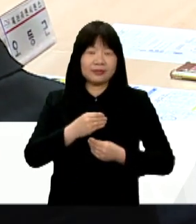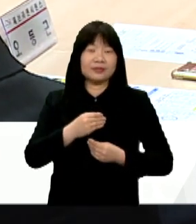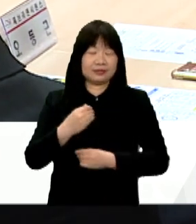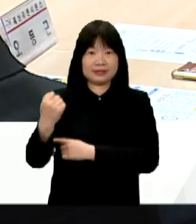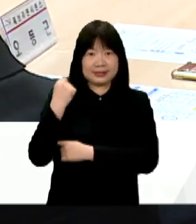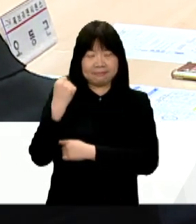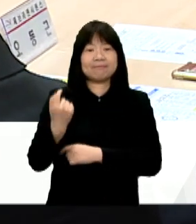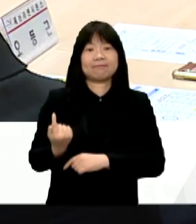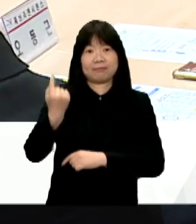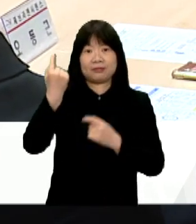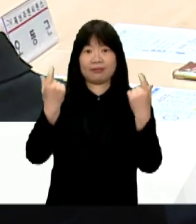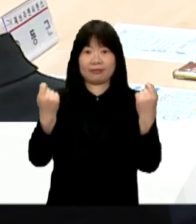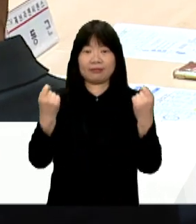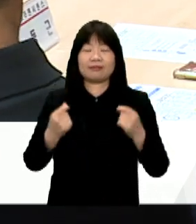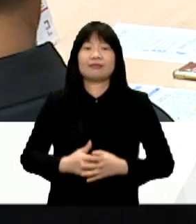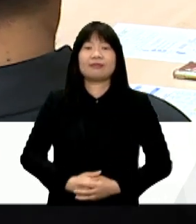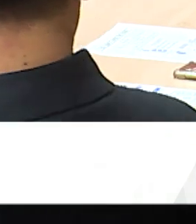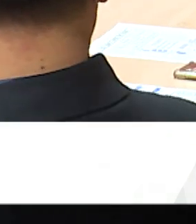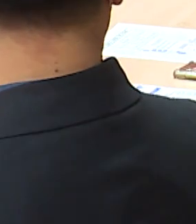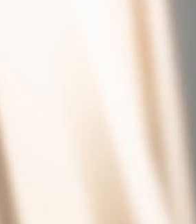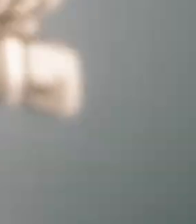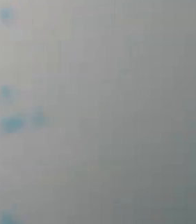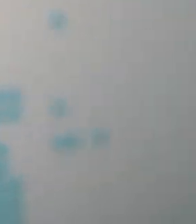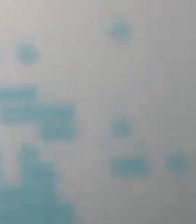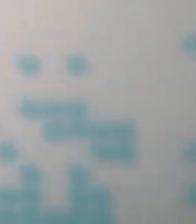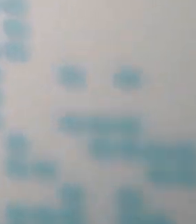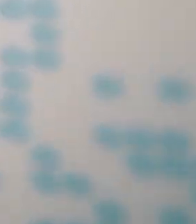단계 위상을 높이게 될 것으로 기대됩니다.